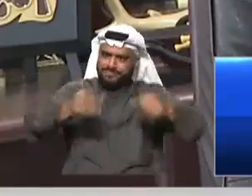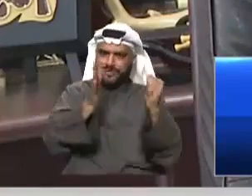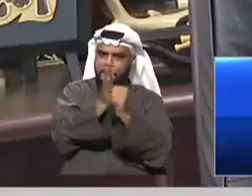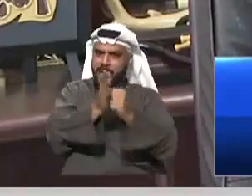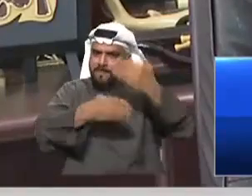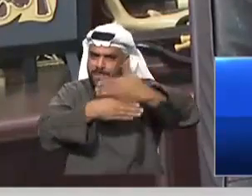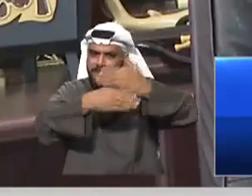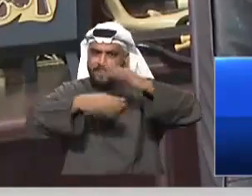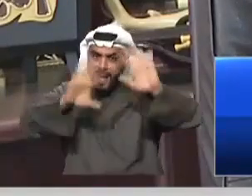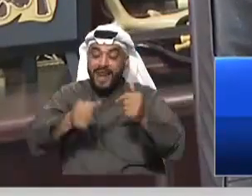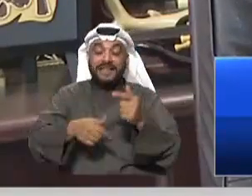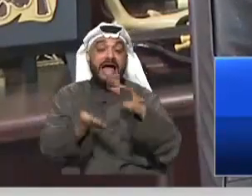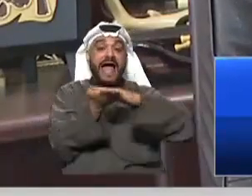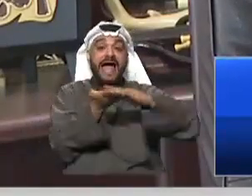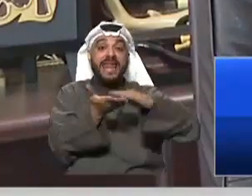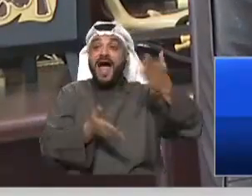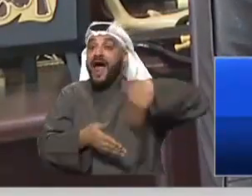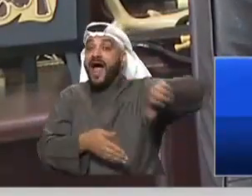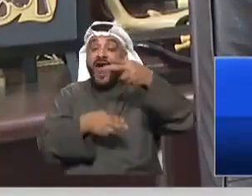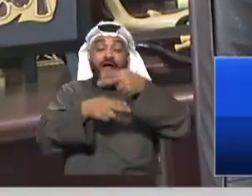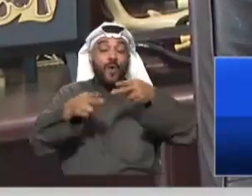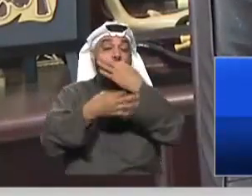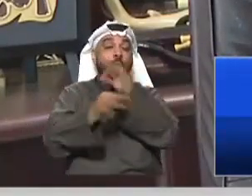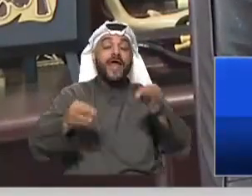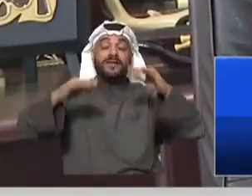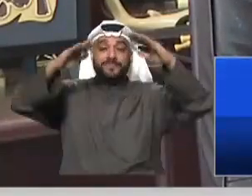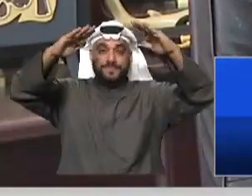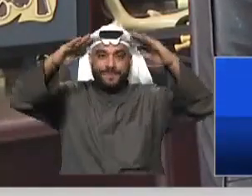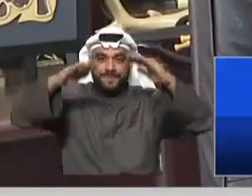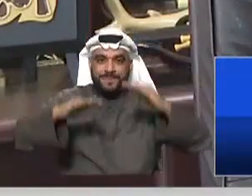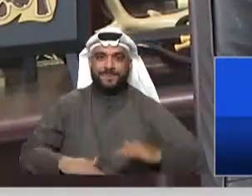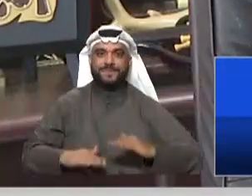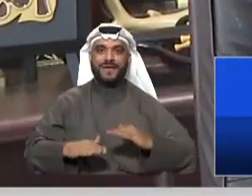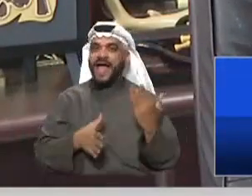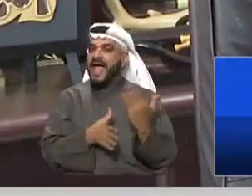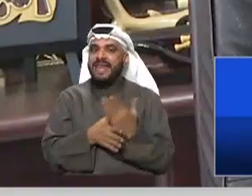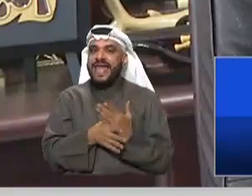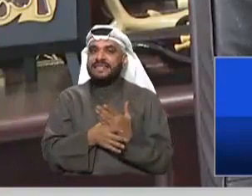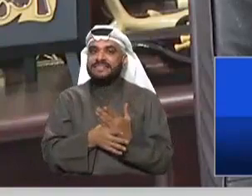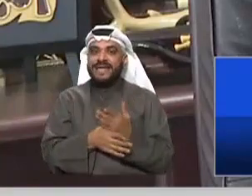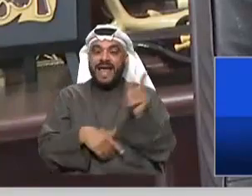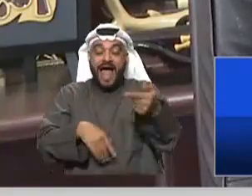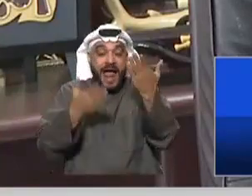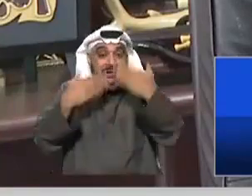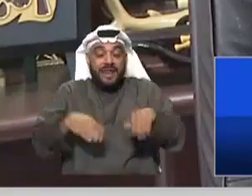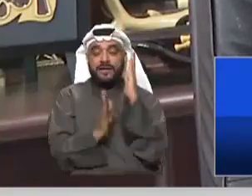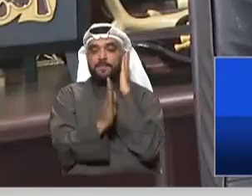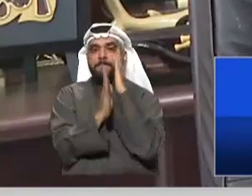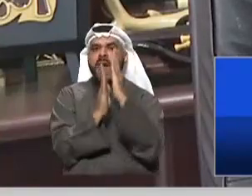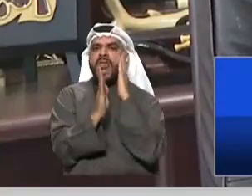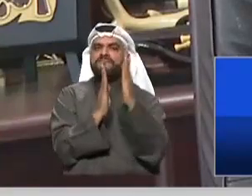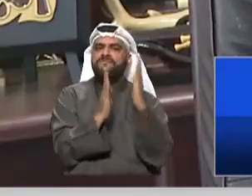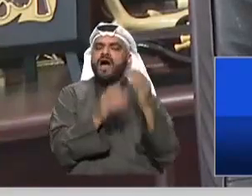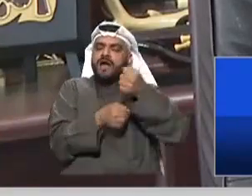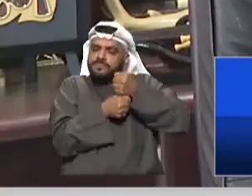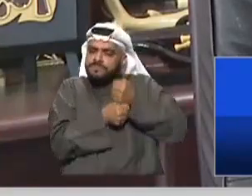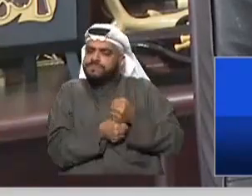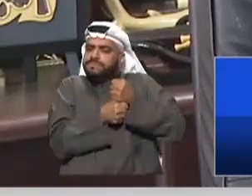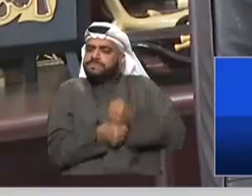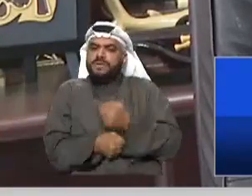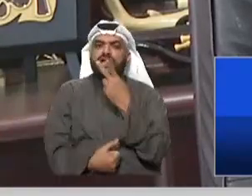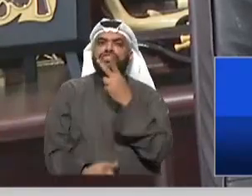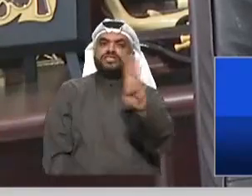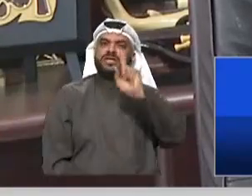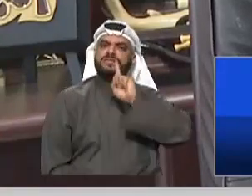يكون ومتى انتظاري راح يكون هناك اطمئنينه انه عارف بدل لا ينطر 20 سنه